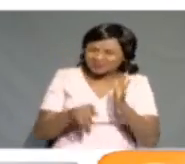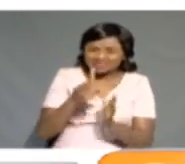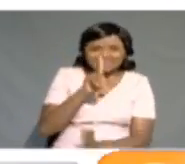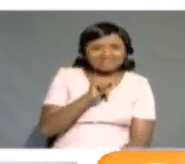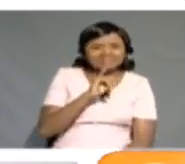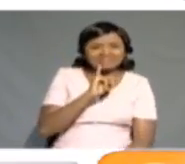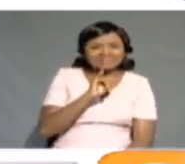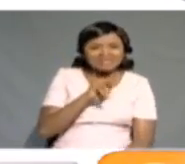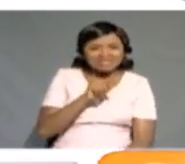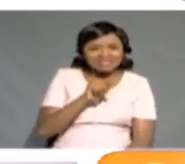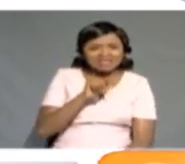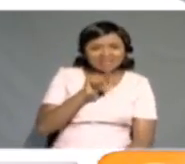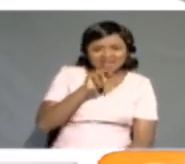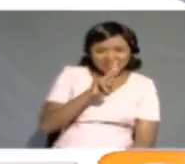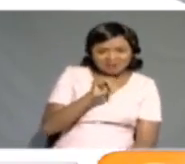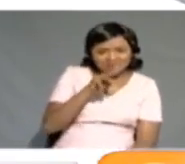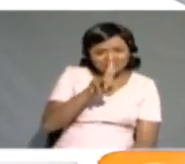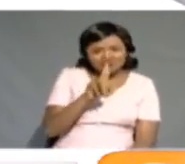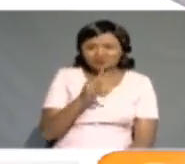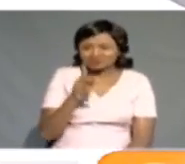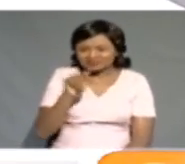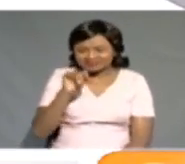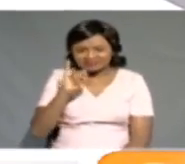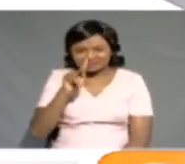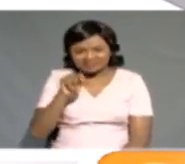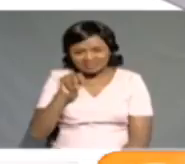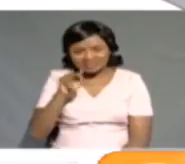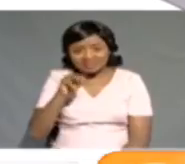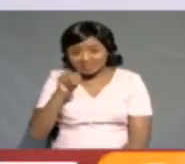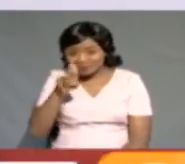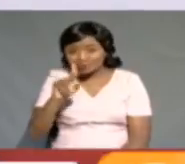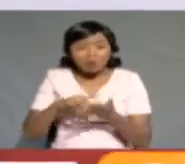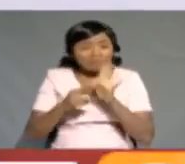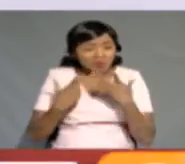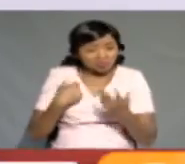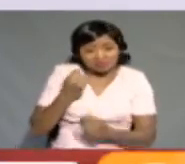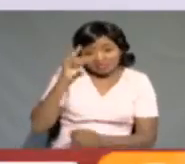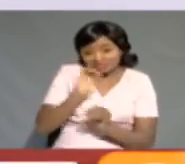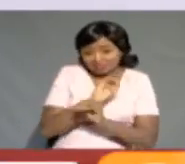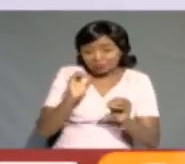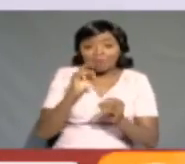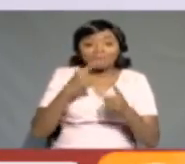la Kitaita ama ni neno la Kiswahili. Haya, tutakutana wiki